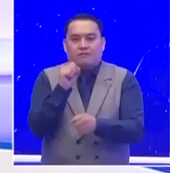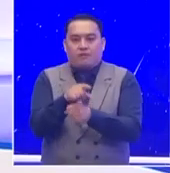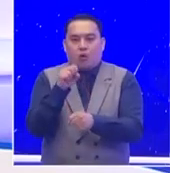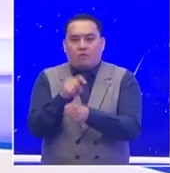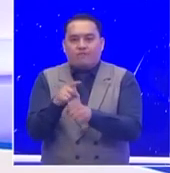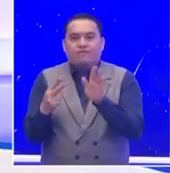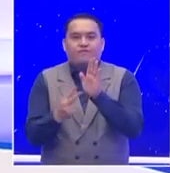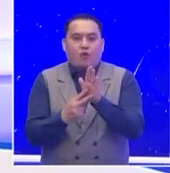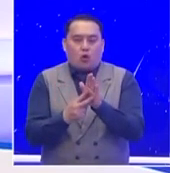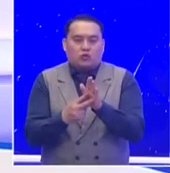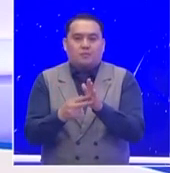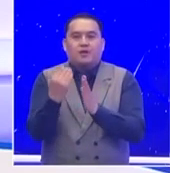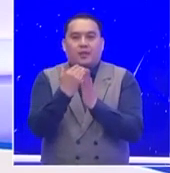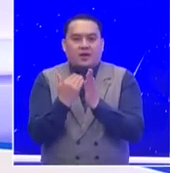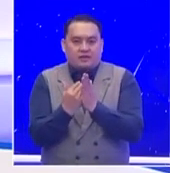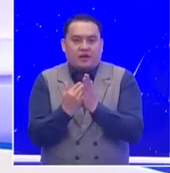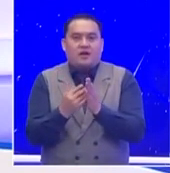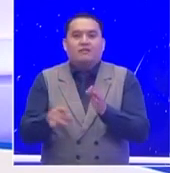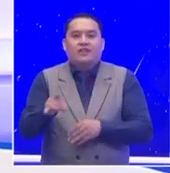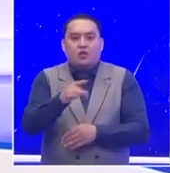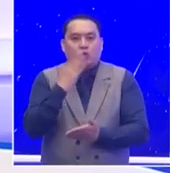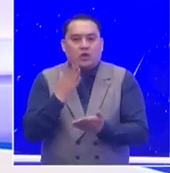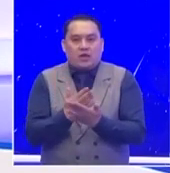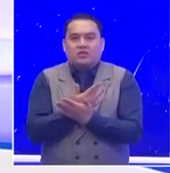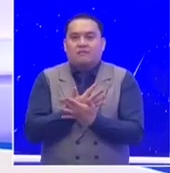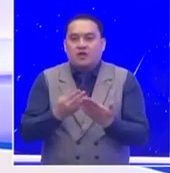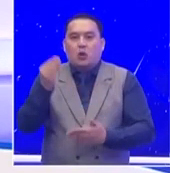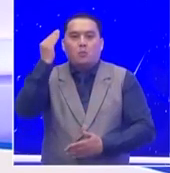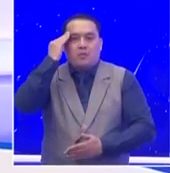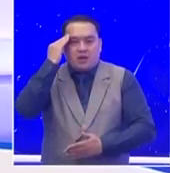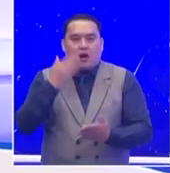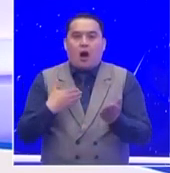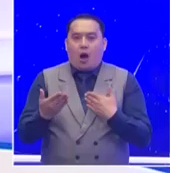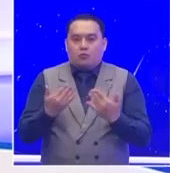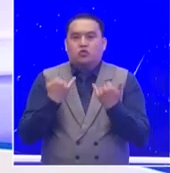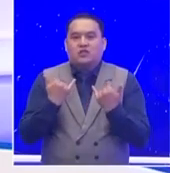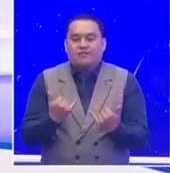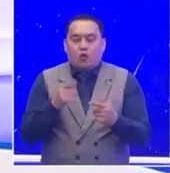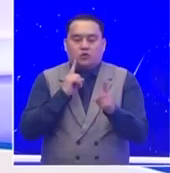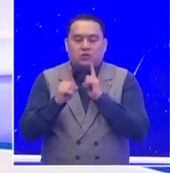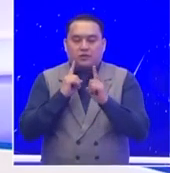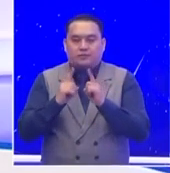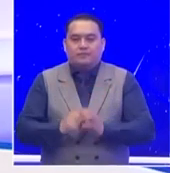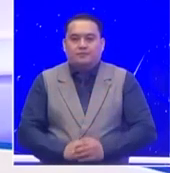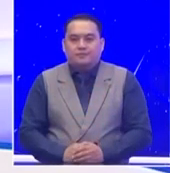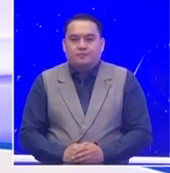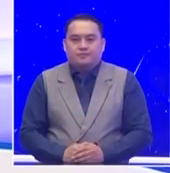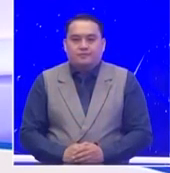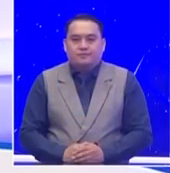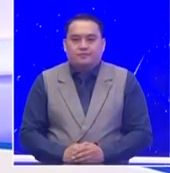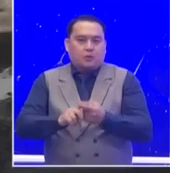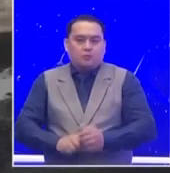обозначил 8 пунктов, и для этого в регионе разработан ряд мер. Их и обсудили сегодня в ходе